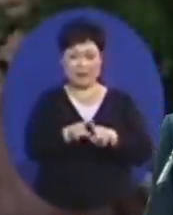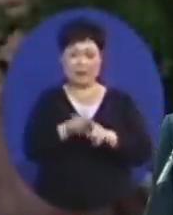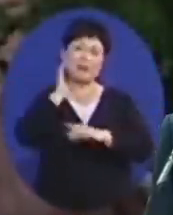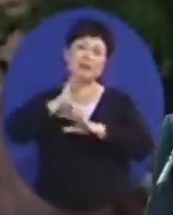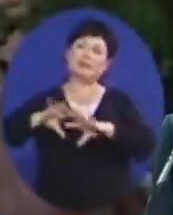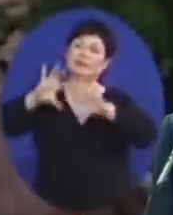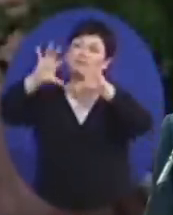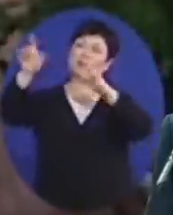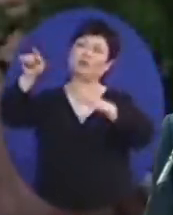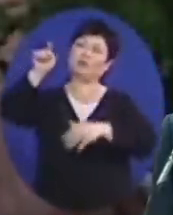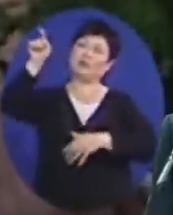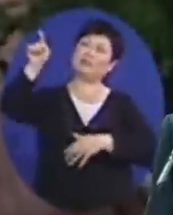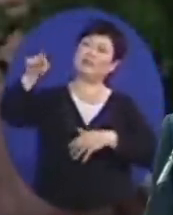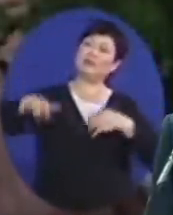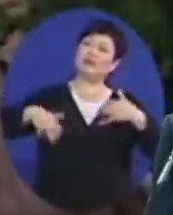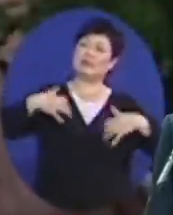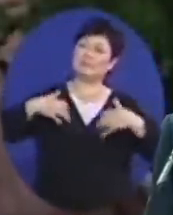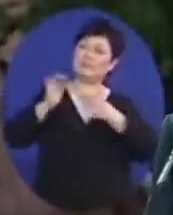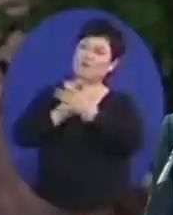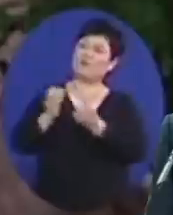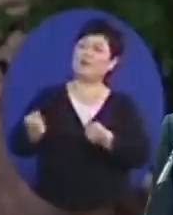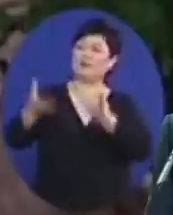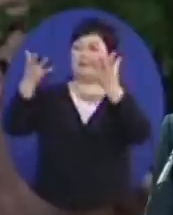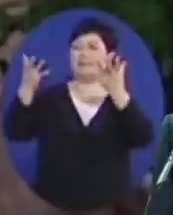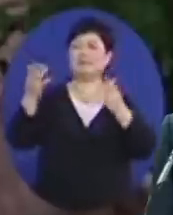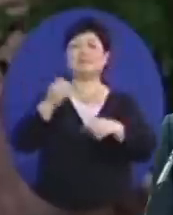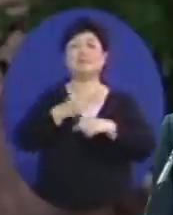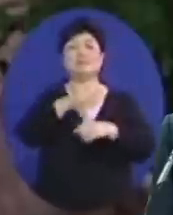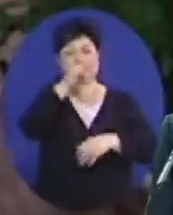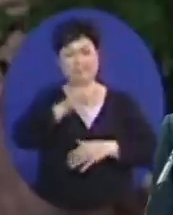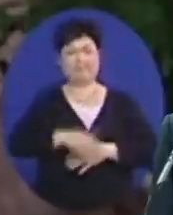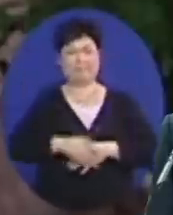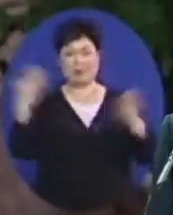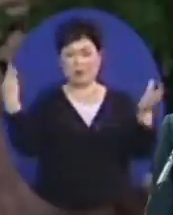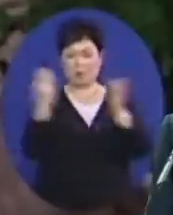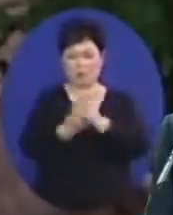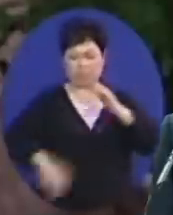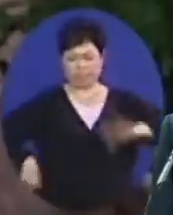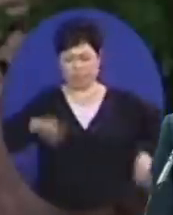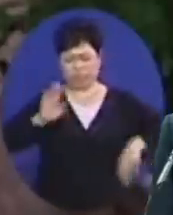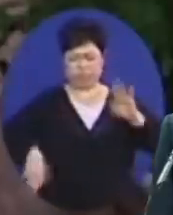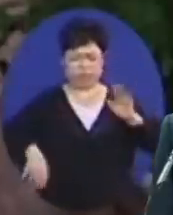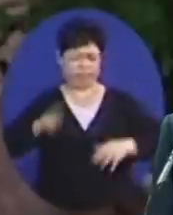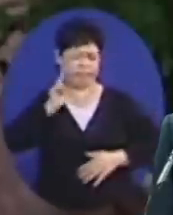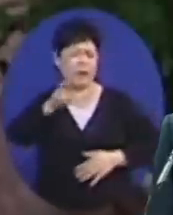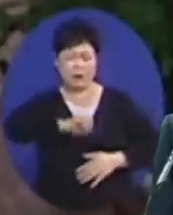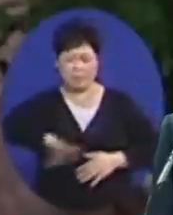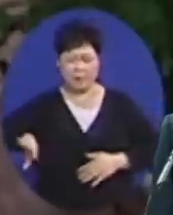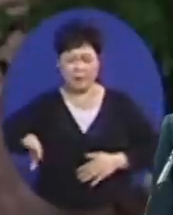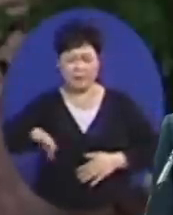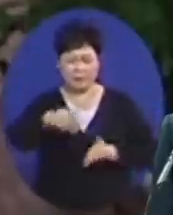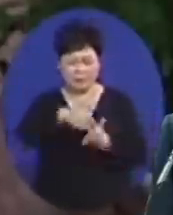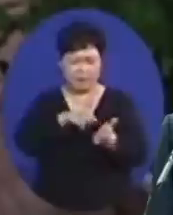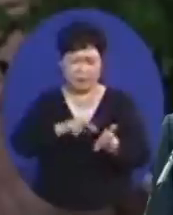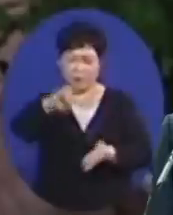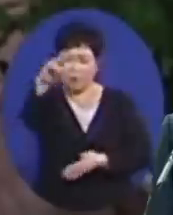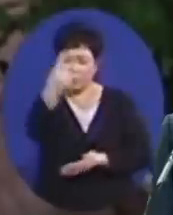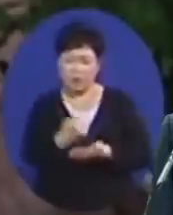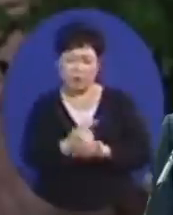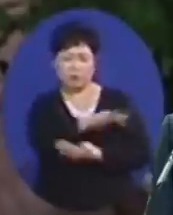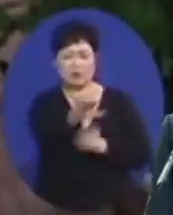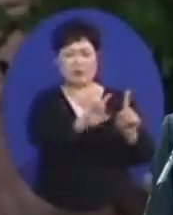천국에서 기쁨의 환영잔치를 해주는 것입니다. 완전히 빈손 들고 처참하게 버림받은 상태에서 돌아온